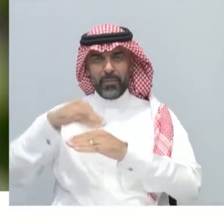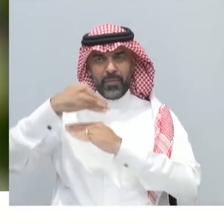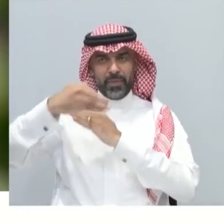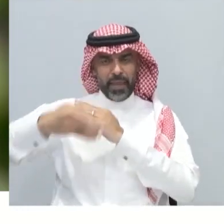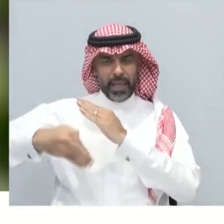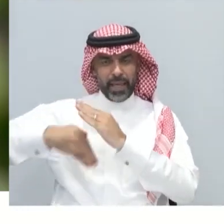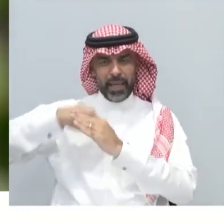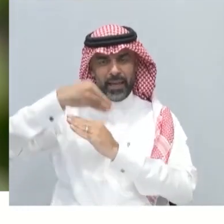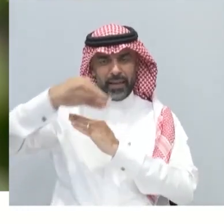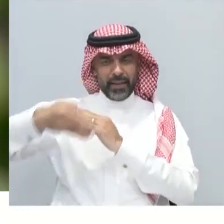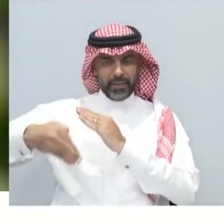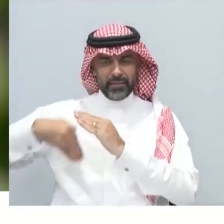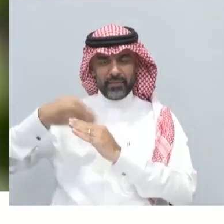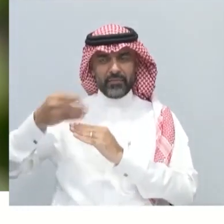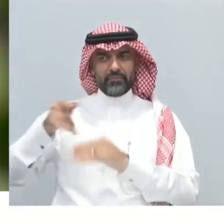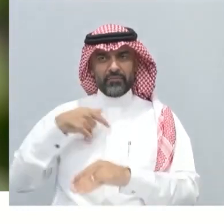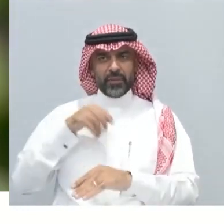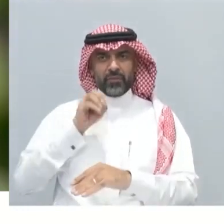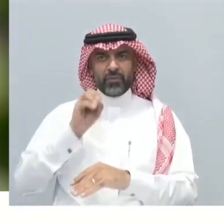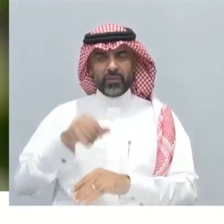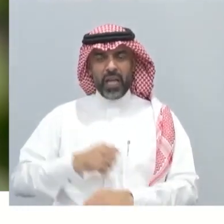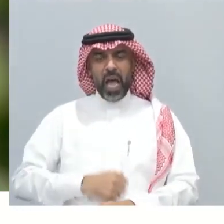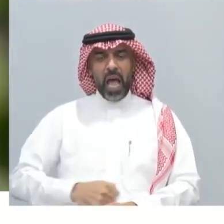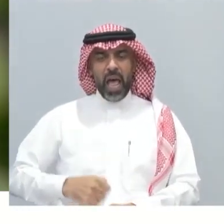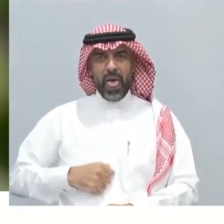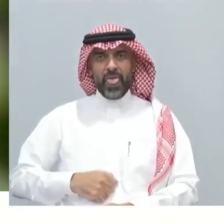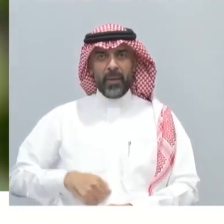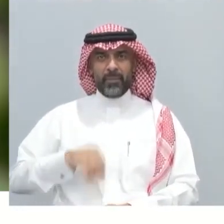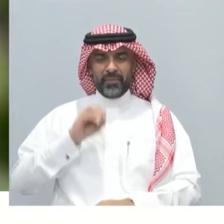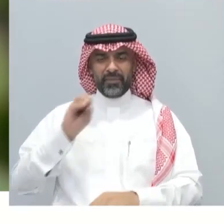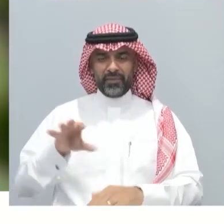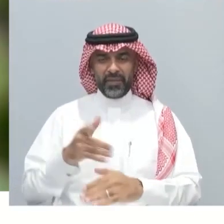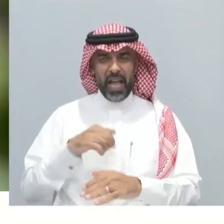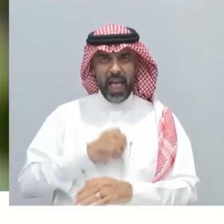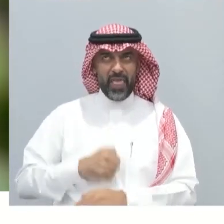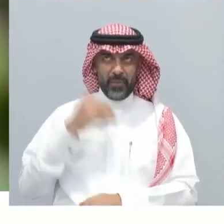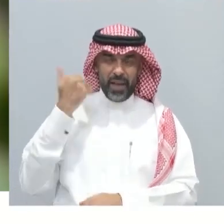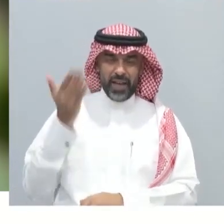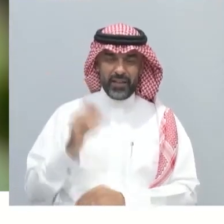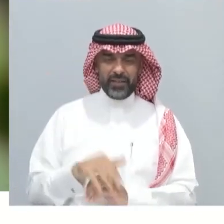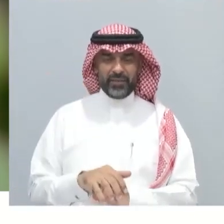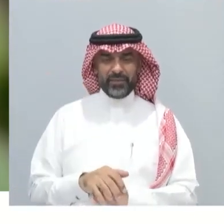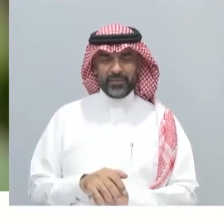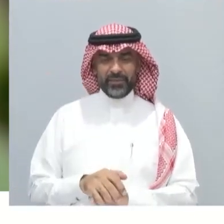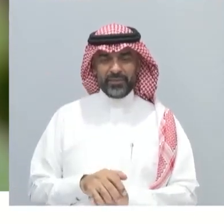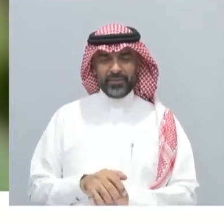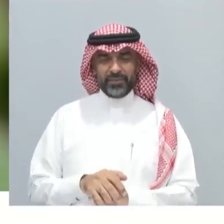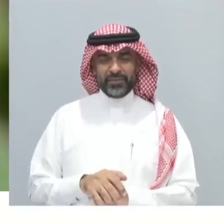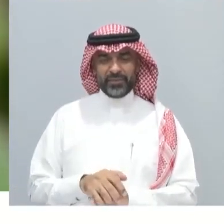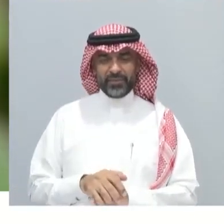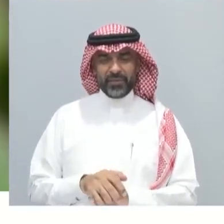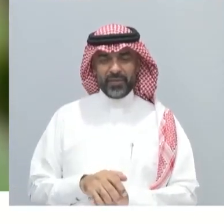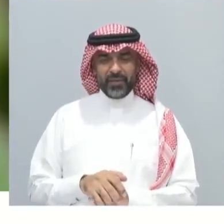وافراز انزيمات هاضمه فسمي الان الهضم خارجي لتطريه هذه الفريسه ثم تتم